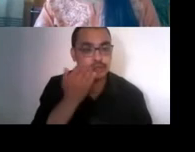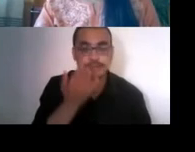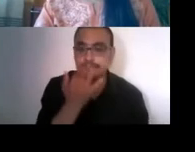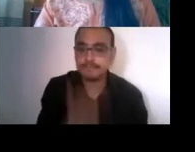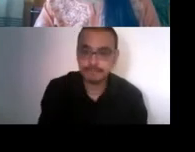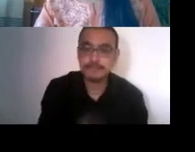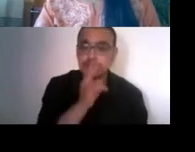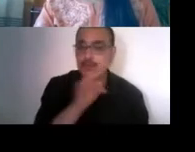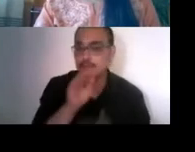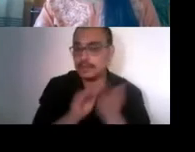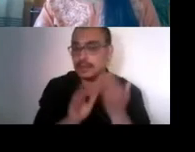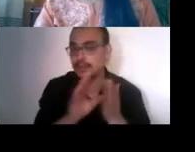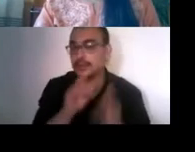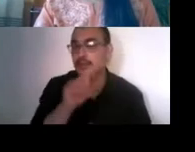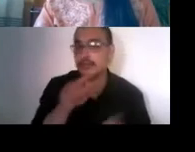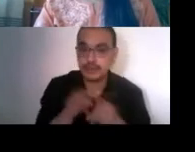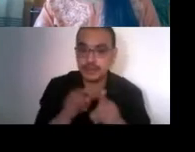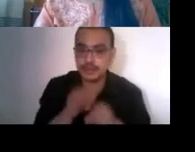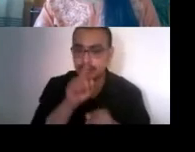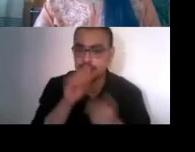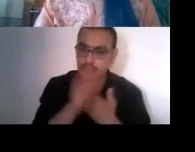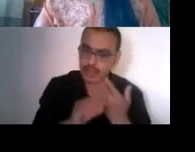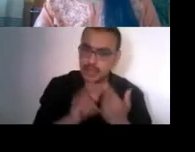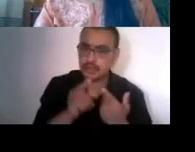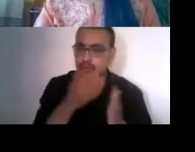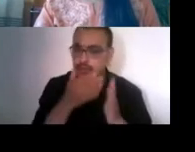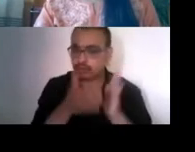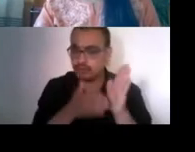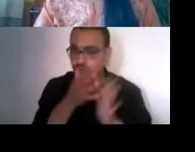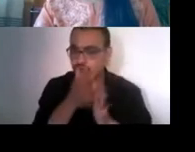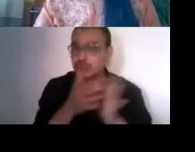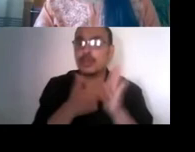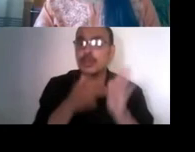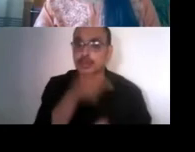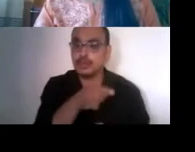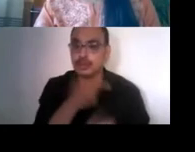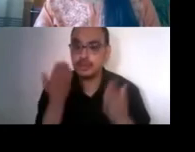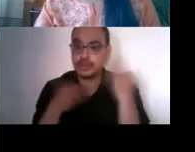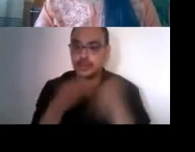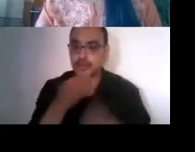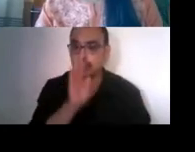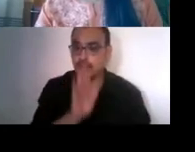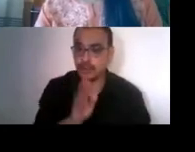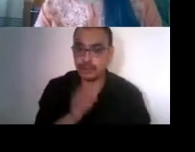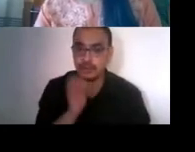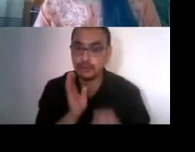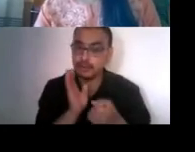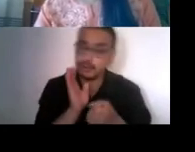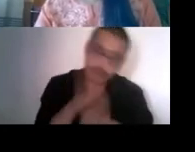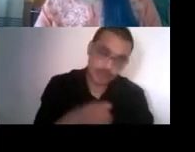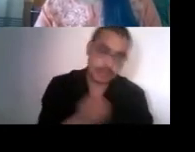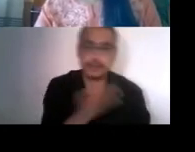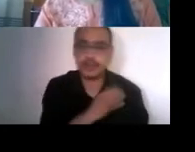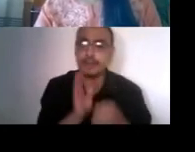पनि एक किसिमको सङ्केत हो है म हिंसामा पर्दैछु चाहिने भन्दा बढी कुनै पनि पार्टनरले आफूलाई